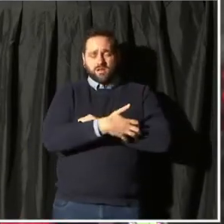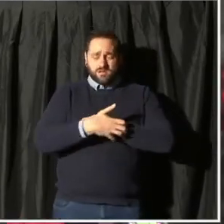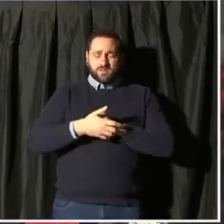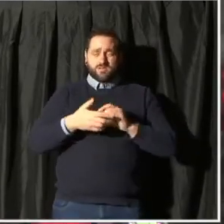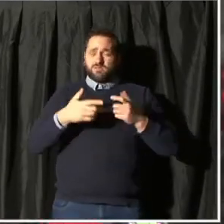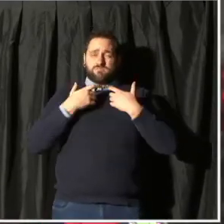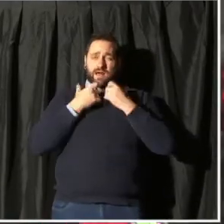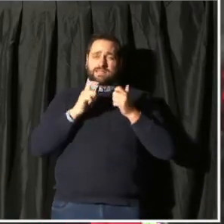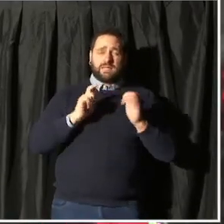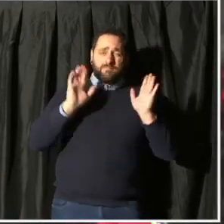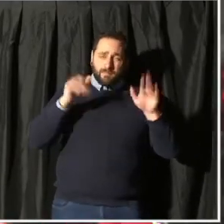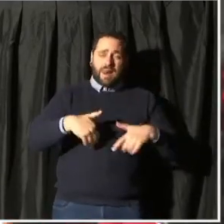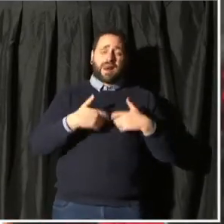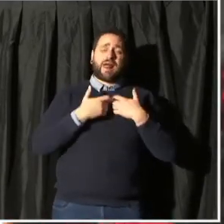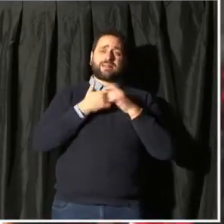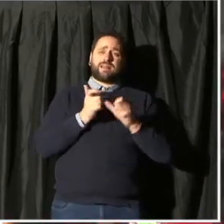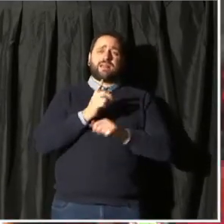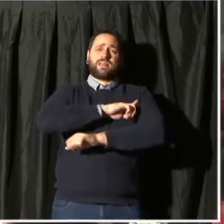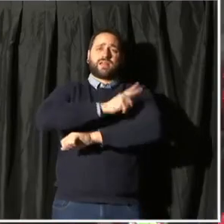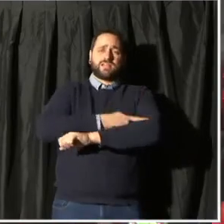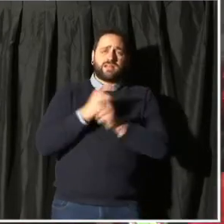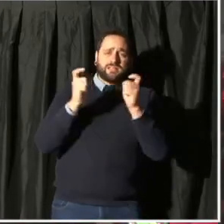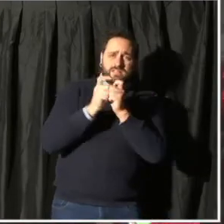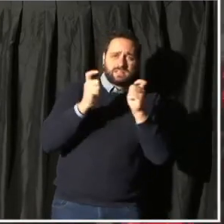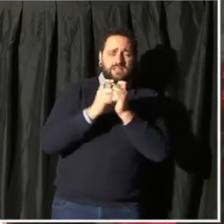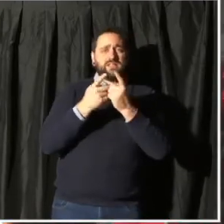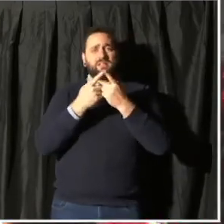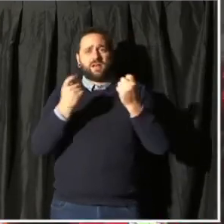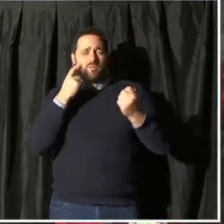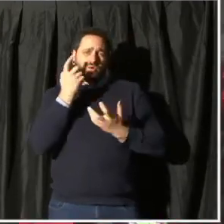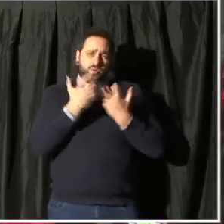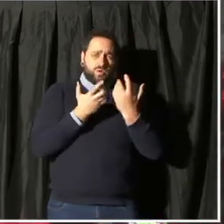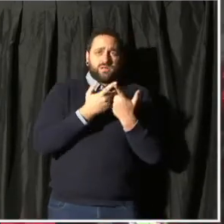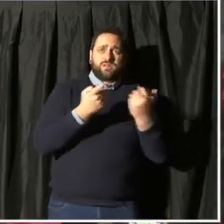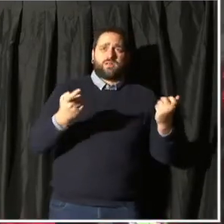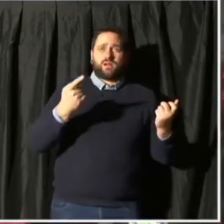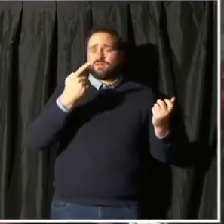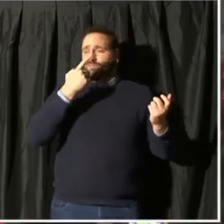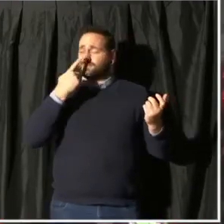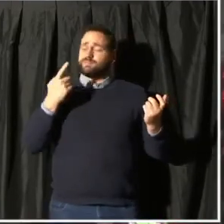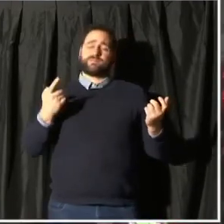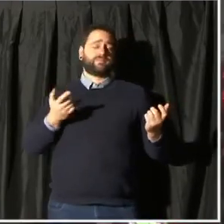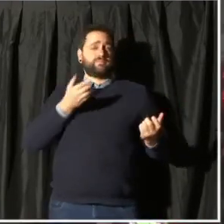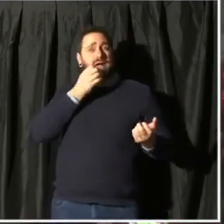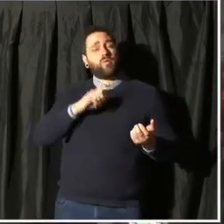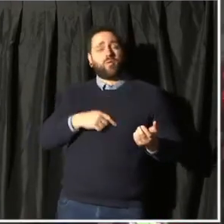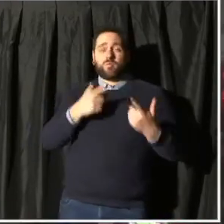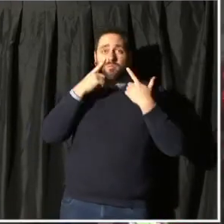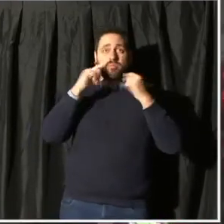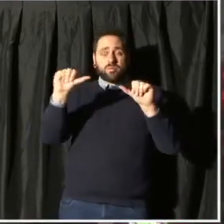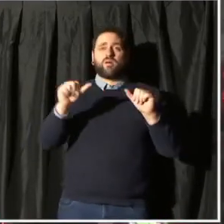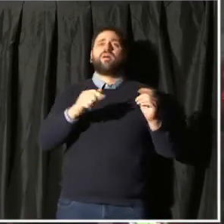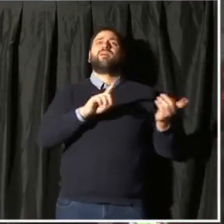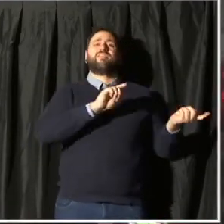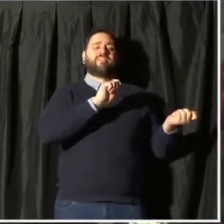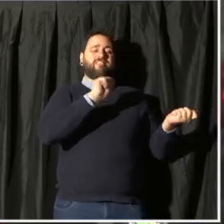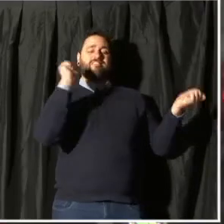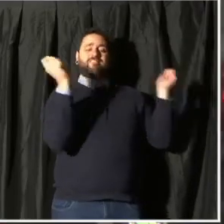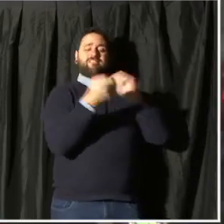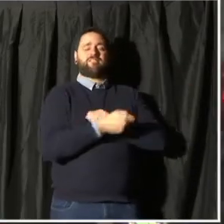changement quand on nous a vendu la libéralisation on voit bien aujourd'hui les effets néfastes alors on a besoin de